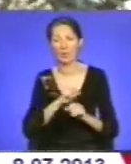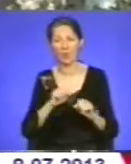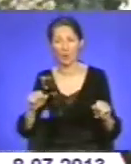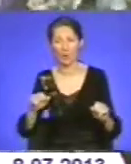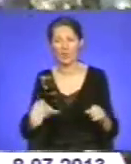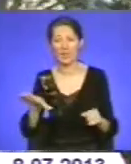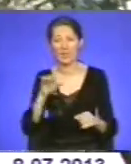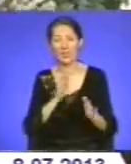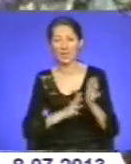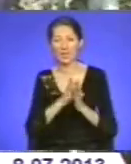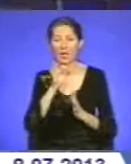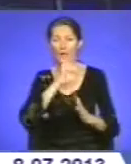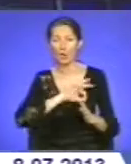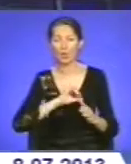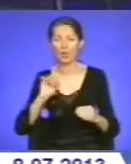корисне і лікувальне.